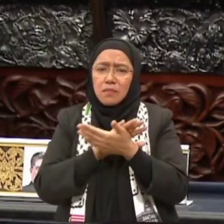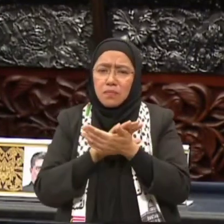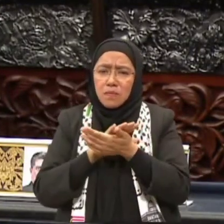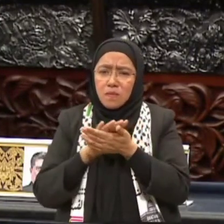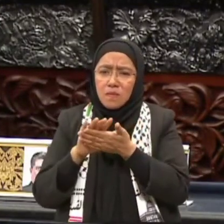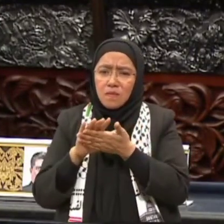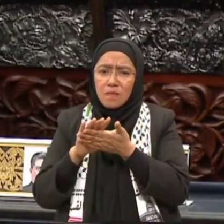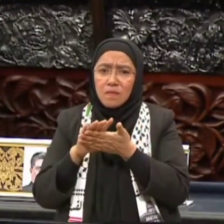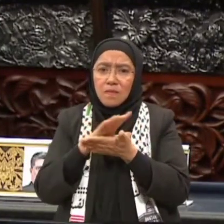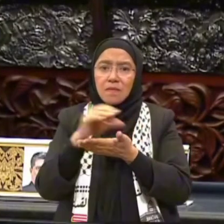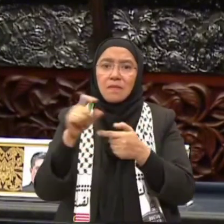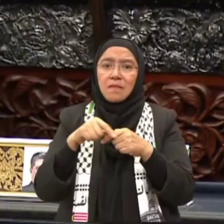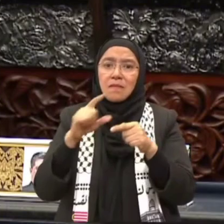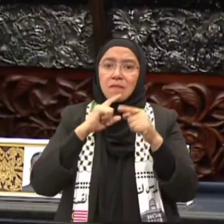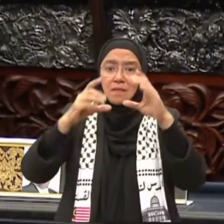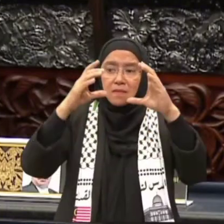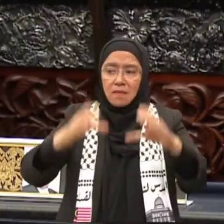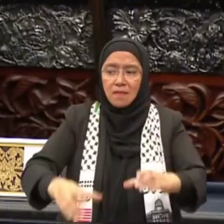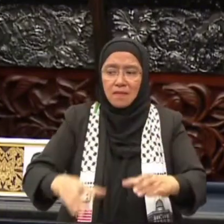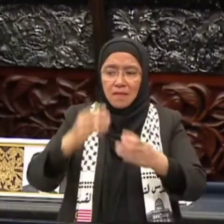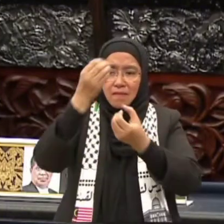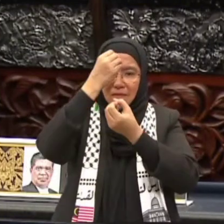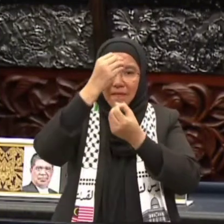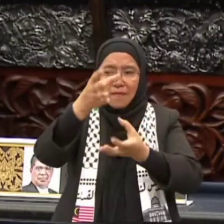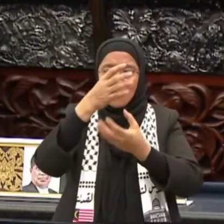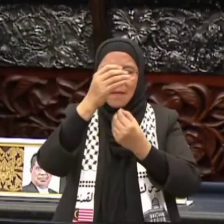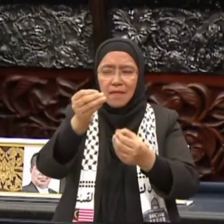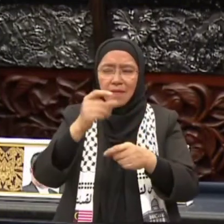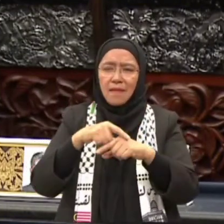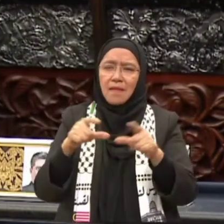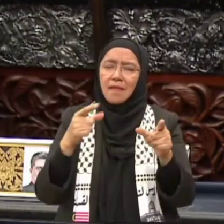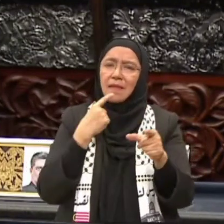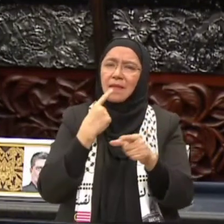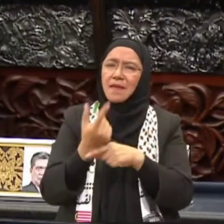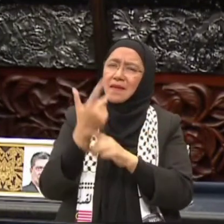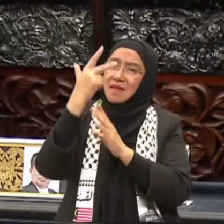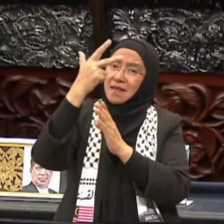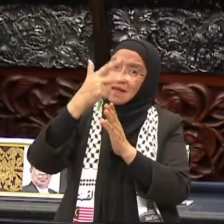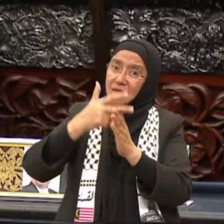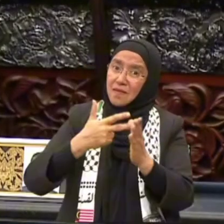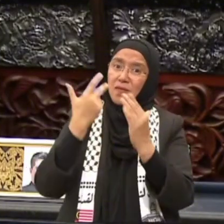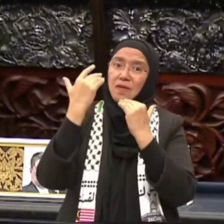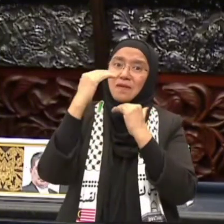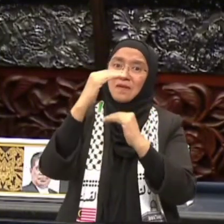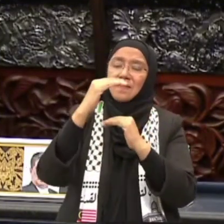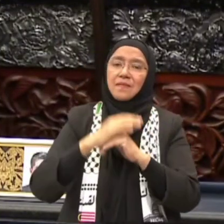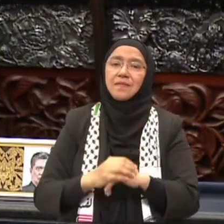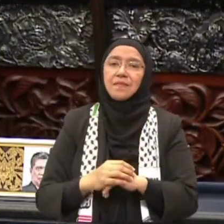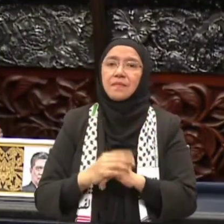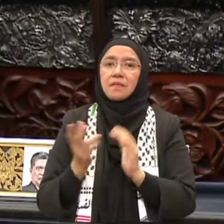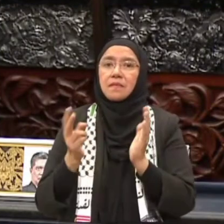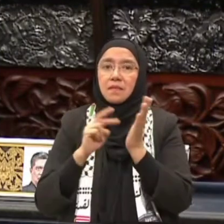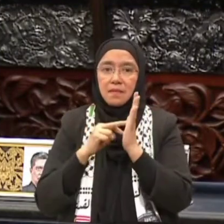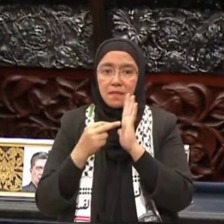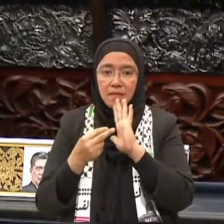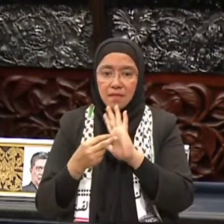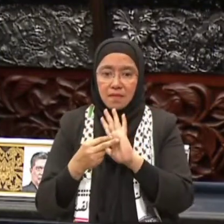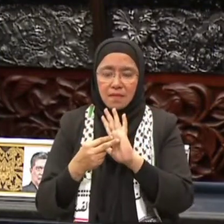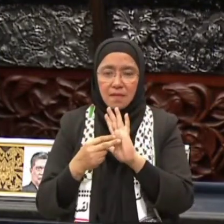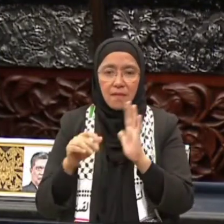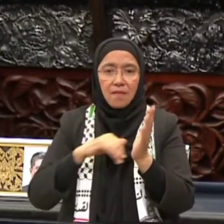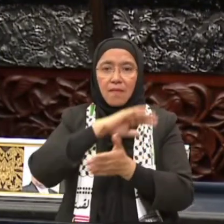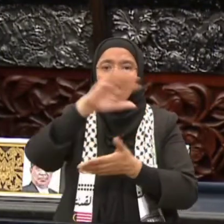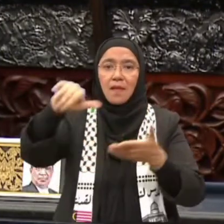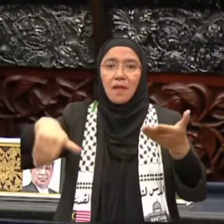dan mengesahkan maklumat di dalam PADU ialah 3 bulan. Jadi maksudnya segala perancangan setakat